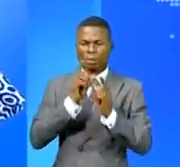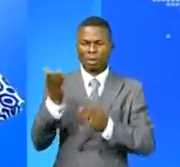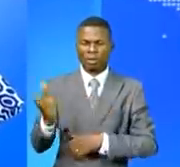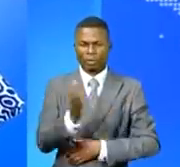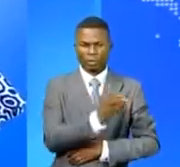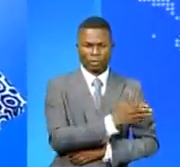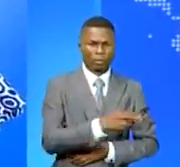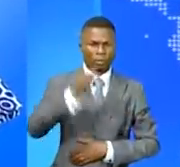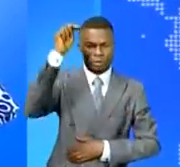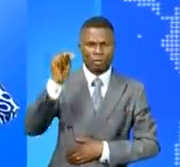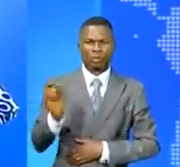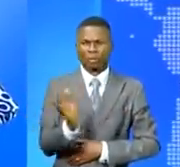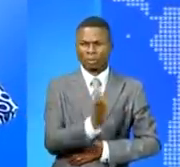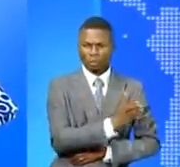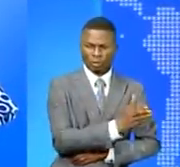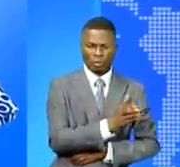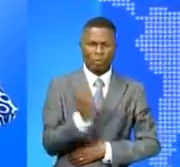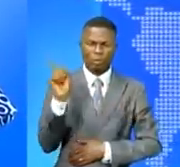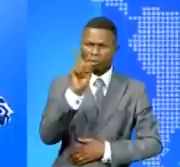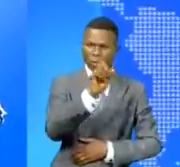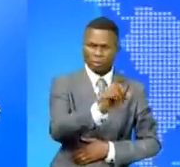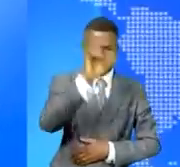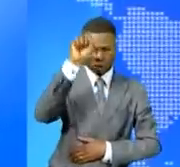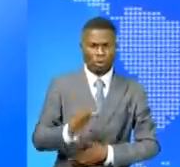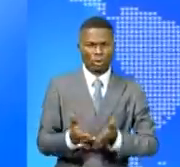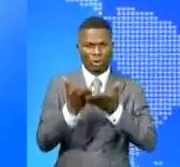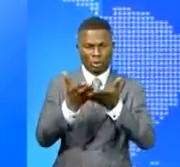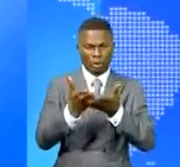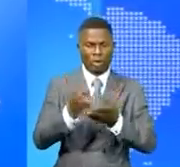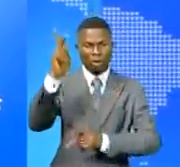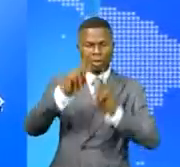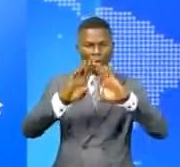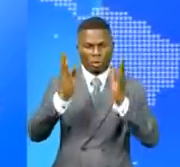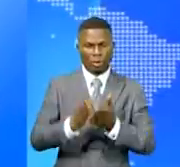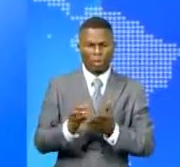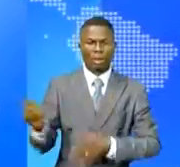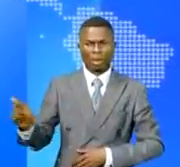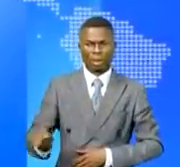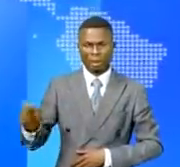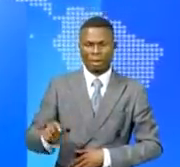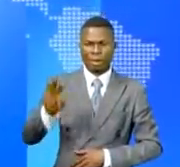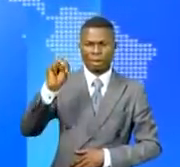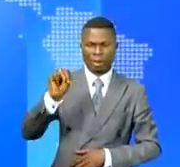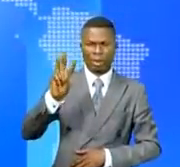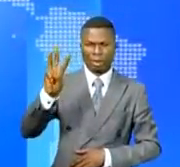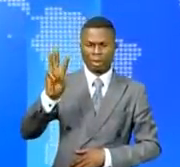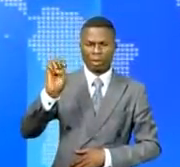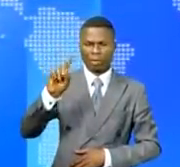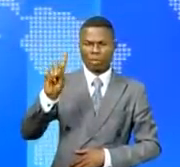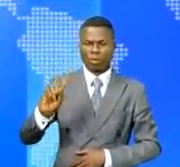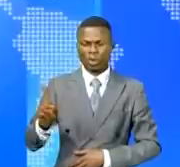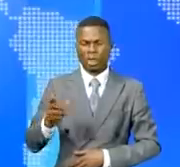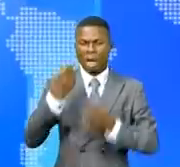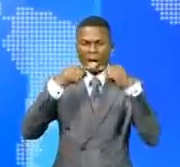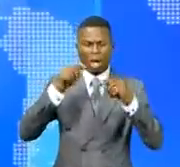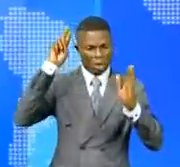Quittons le Nord Kivu pour nous rendre à présent au Sud Kivu pour dire que la population du territoire de Mwenga alerte le gouvernement